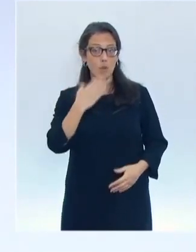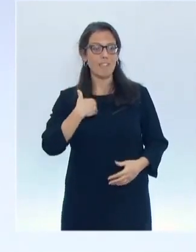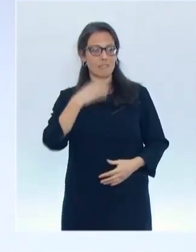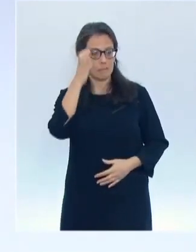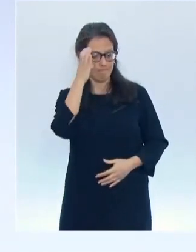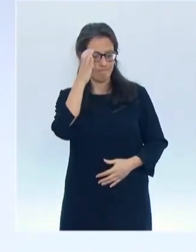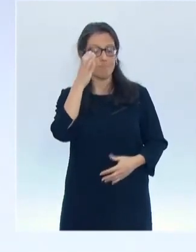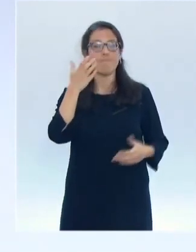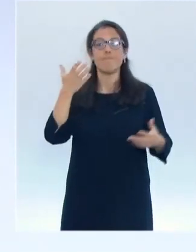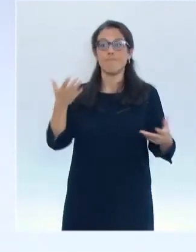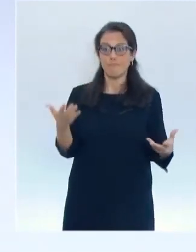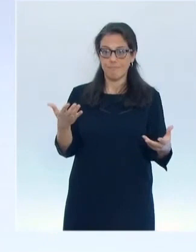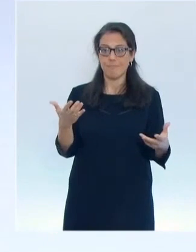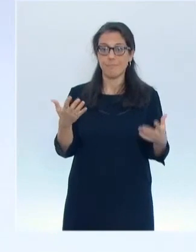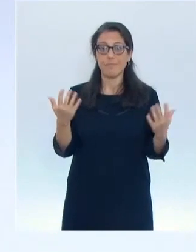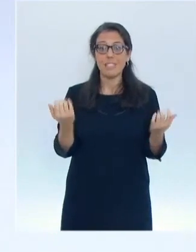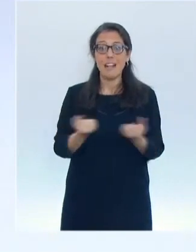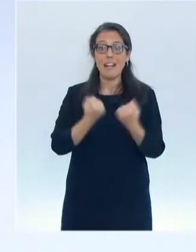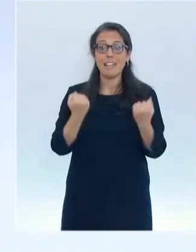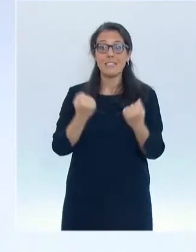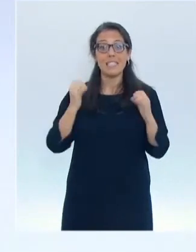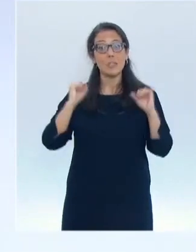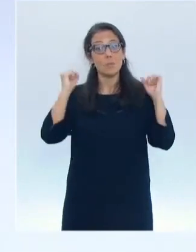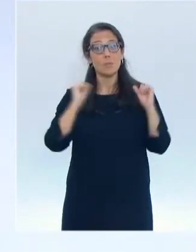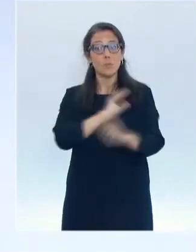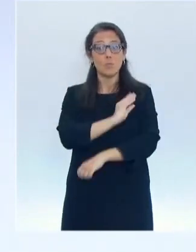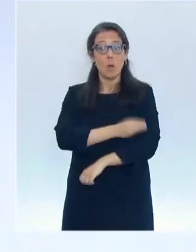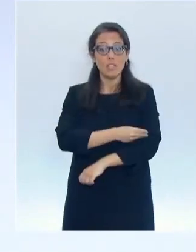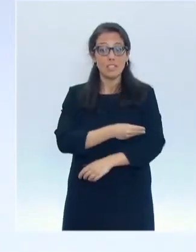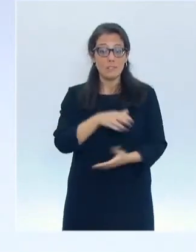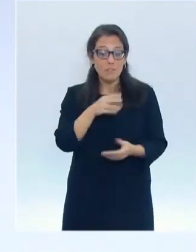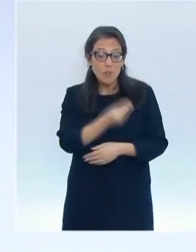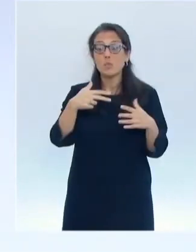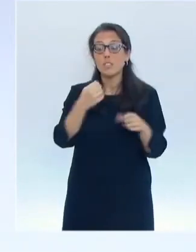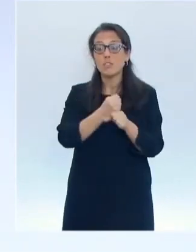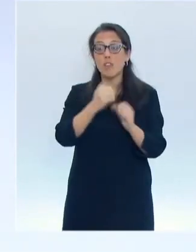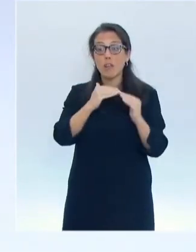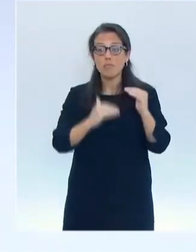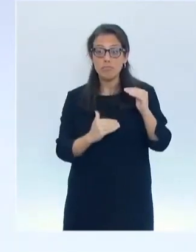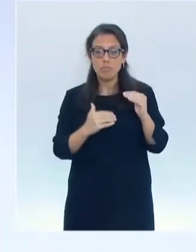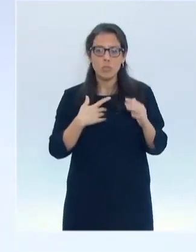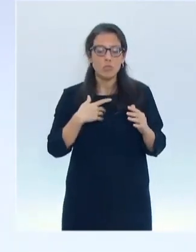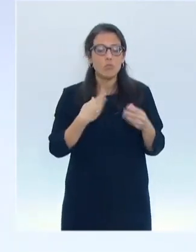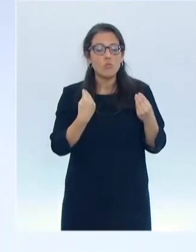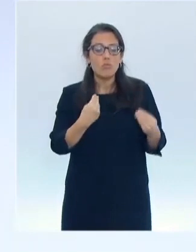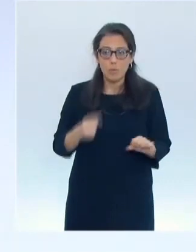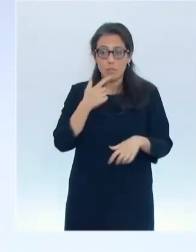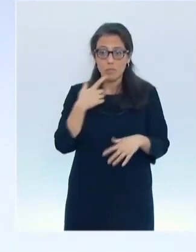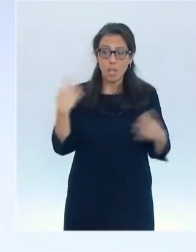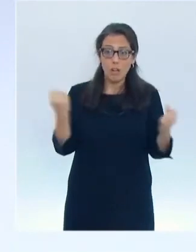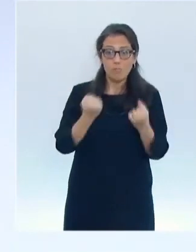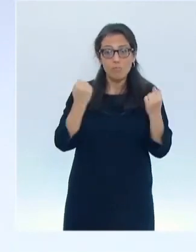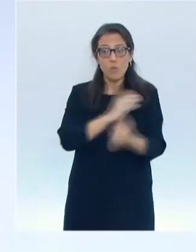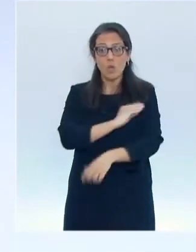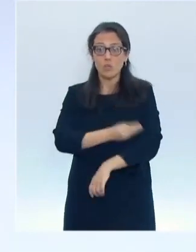tifo exceptionnels représentant une seringue et bien sûr les autres patients lanceront une ola à